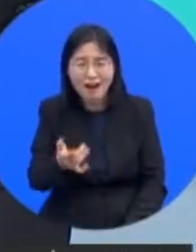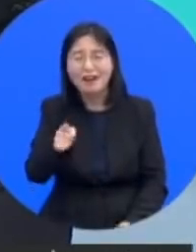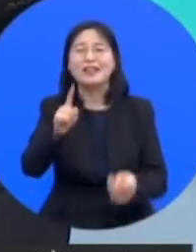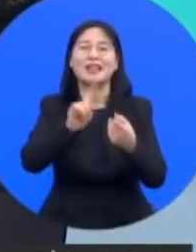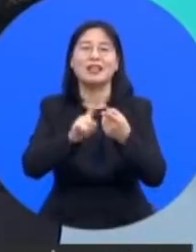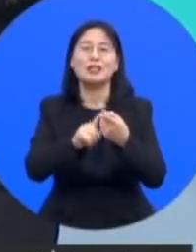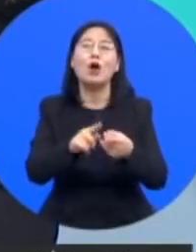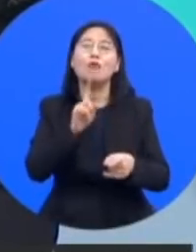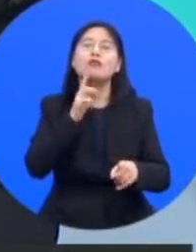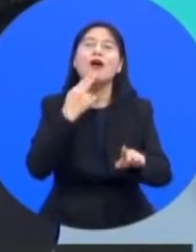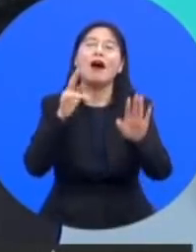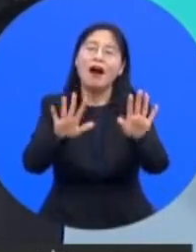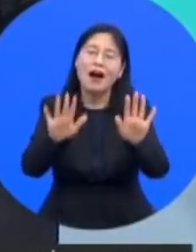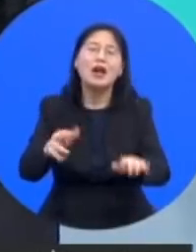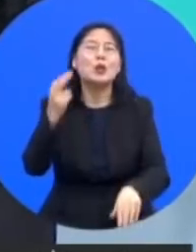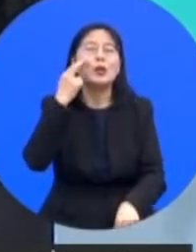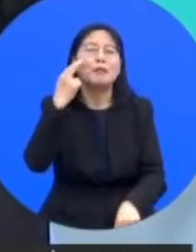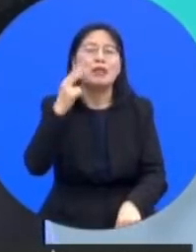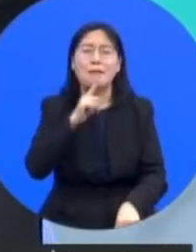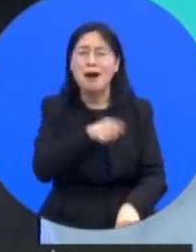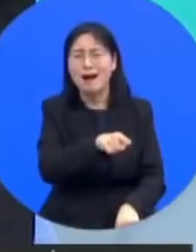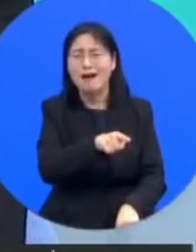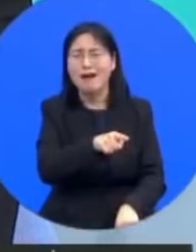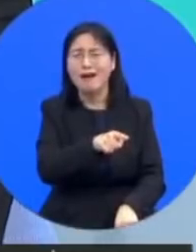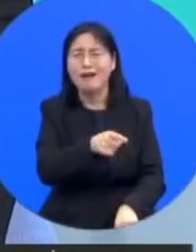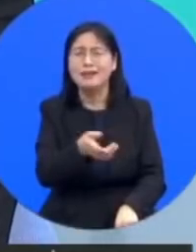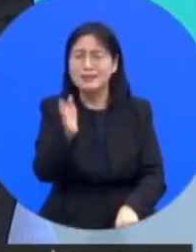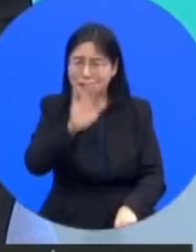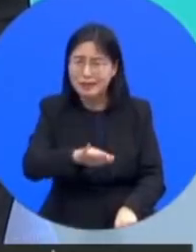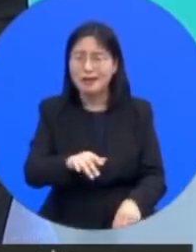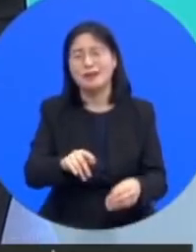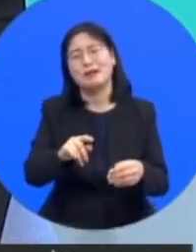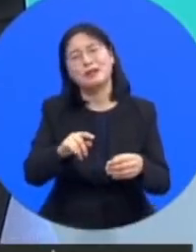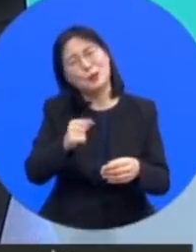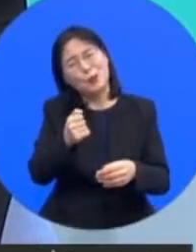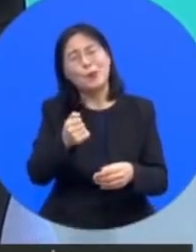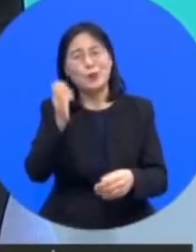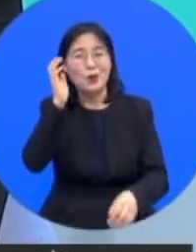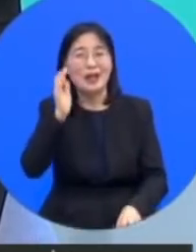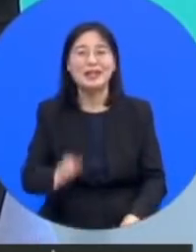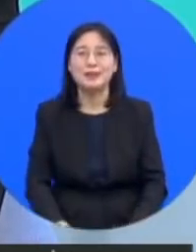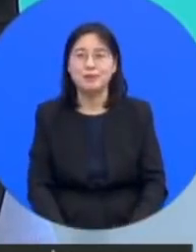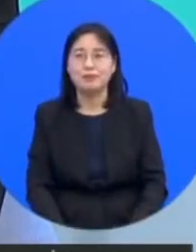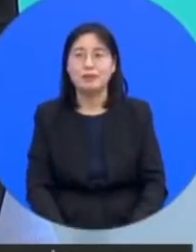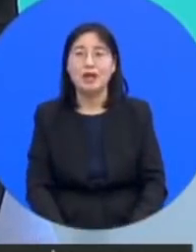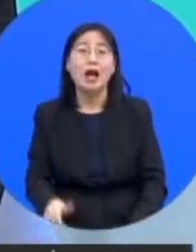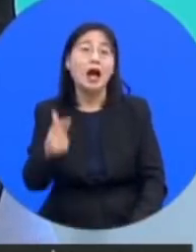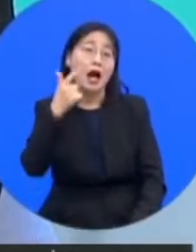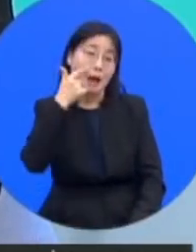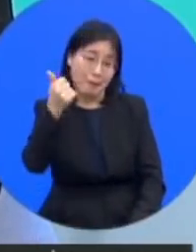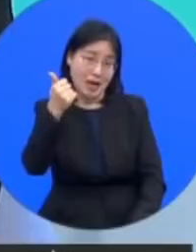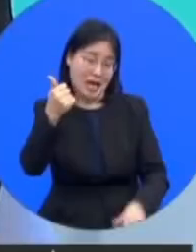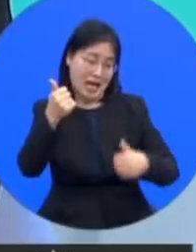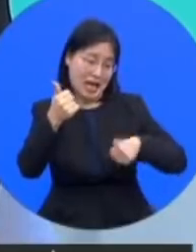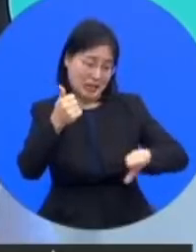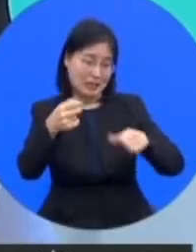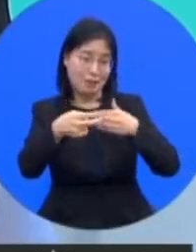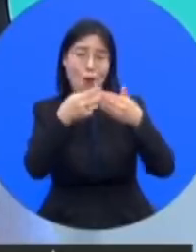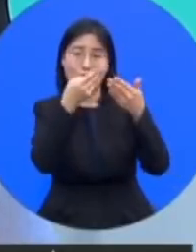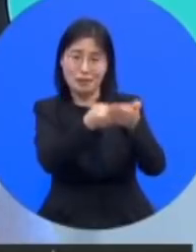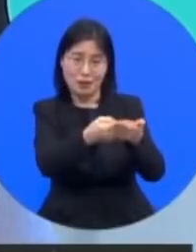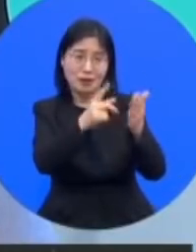수습을 하긴 했지만 글쎄요 이런 얘기를 했군요 누구나 아버지로서 아들이 병원에 입원했는데